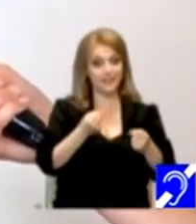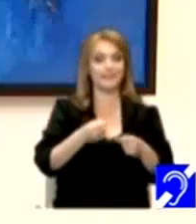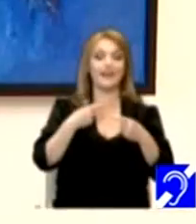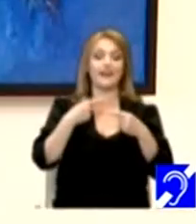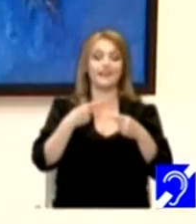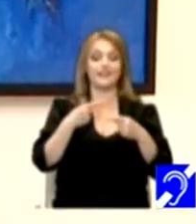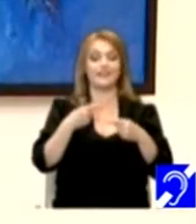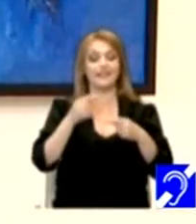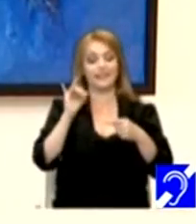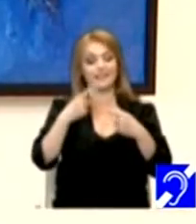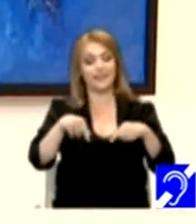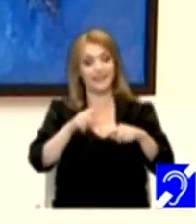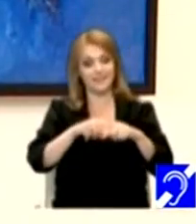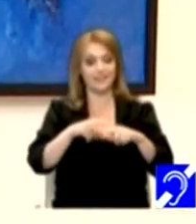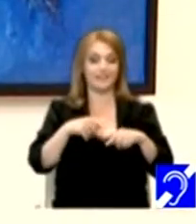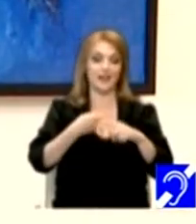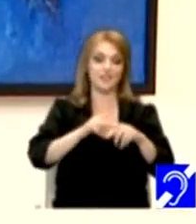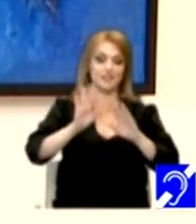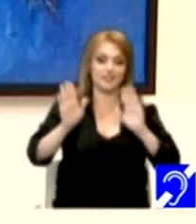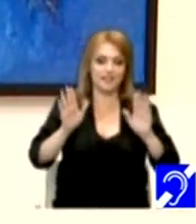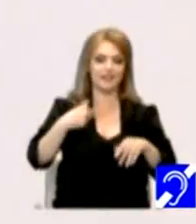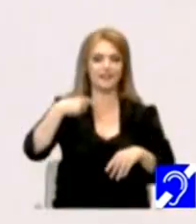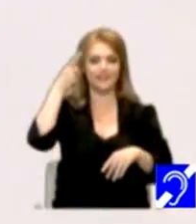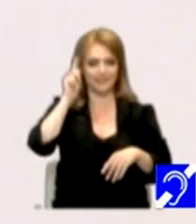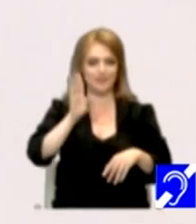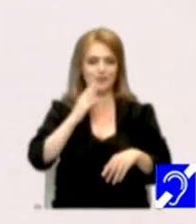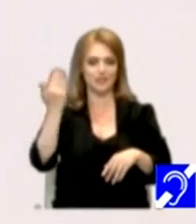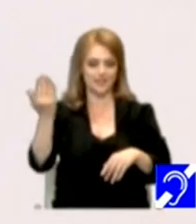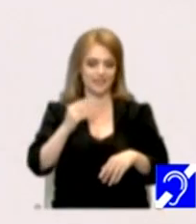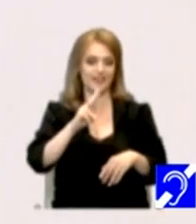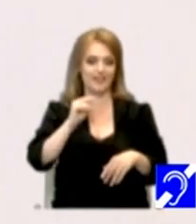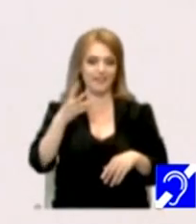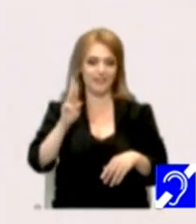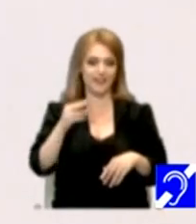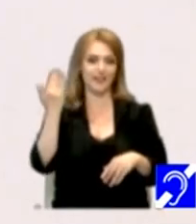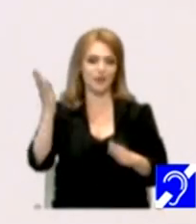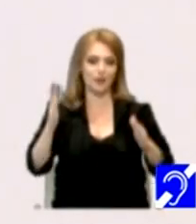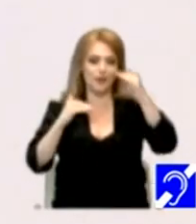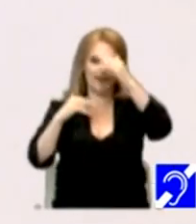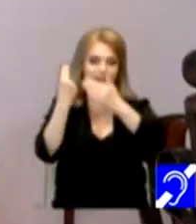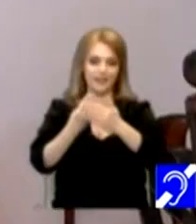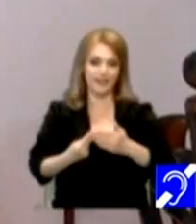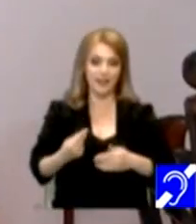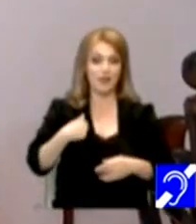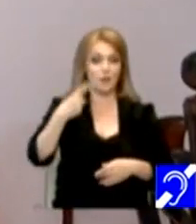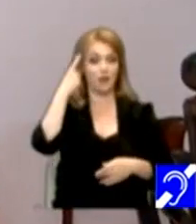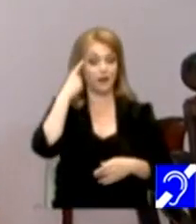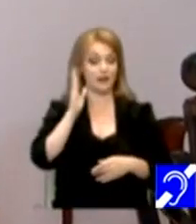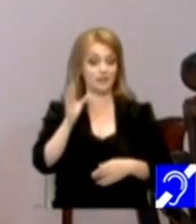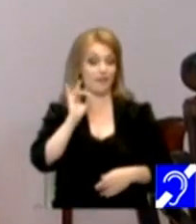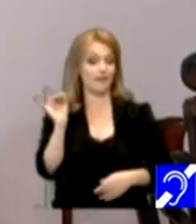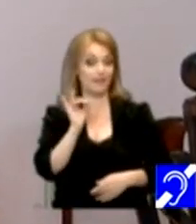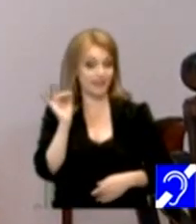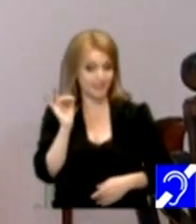diferite lucrări. Cunoscând-o pe doamna Lavinia Ioniță și lucrările sale, ne-am gândit că ar fi foarte interesant ca și